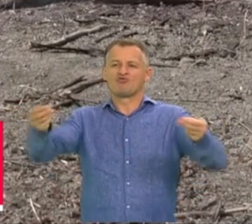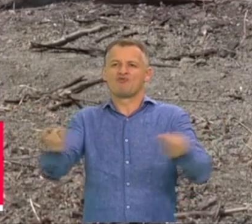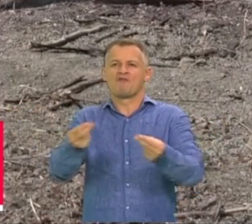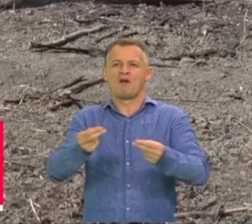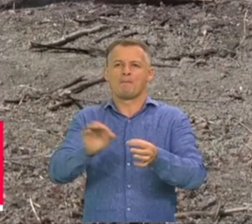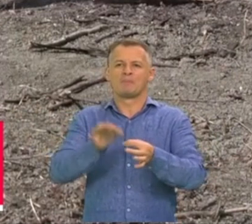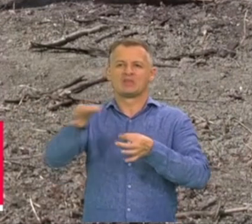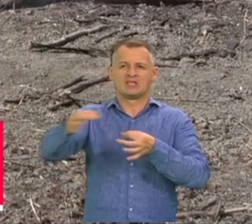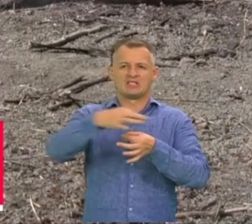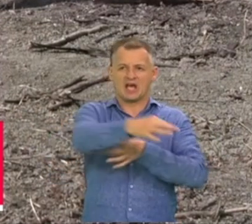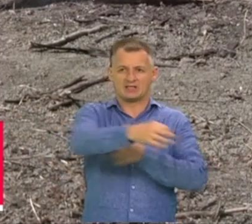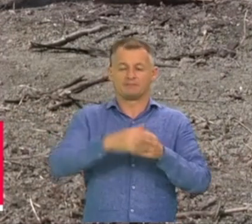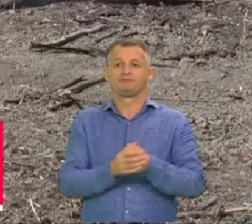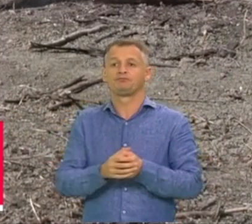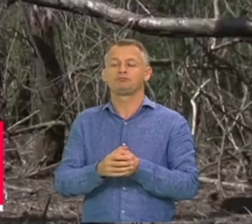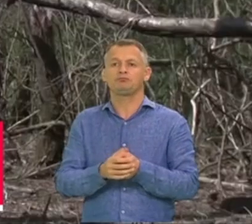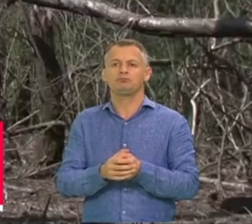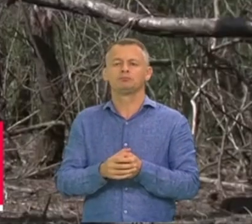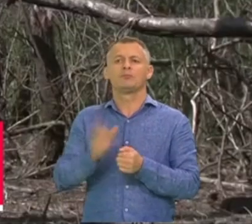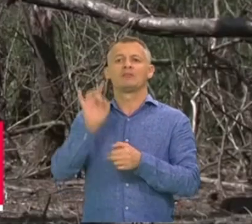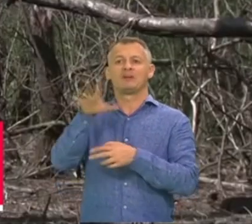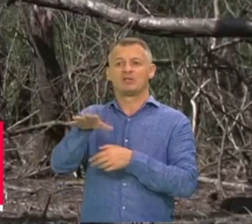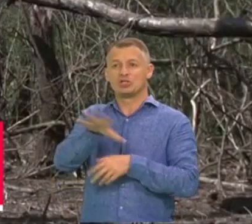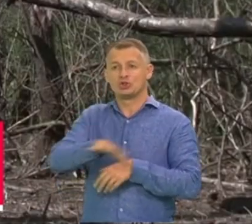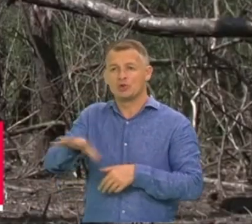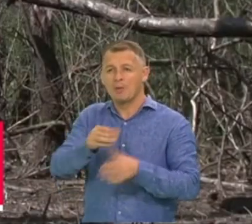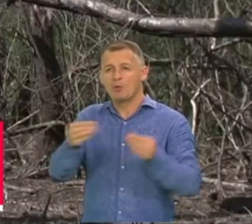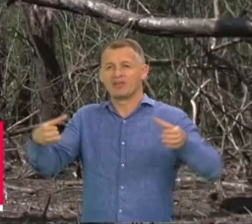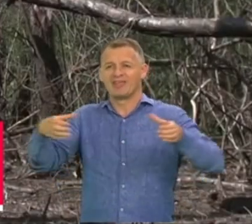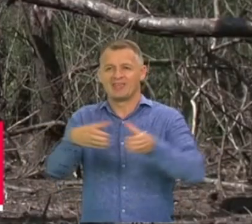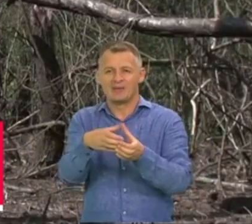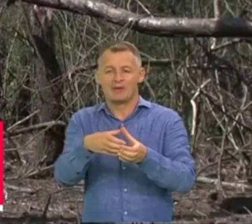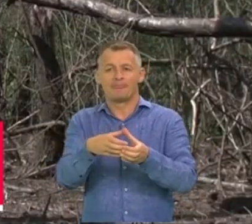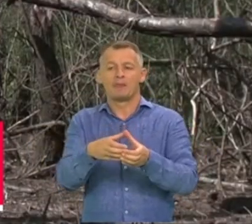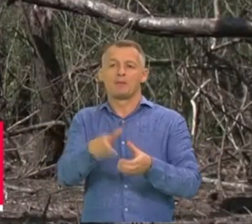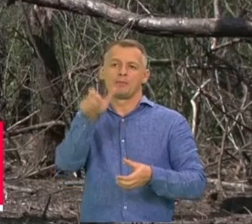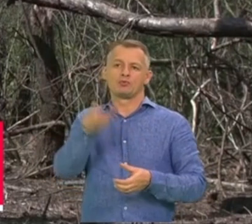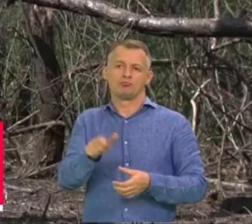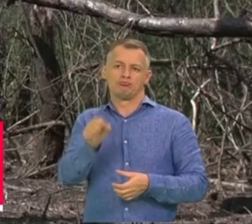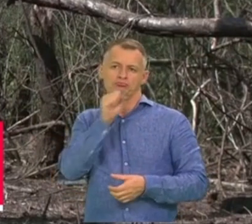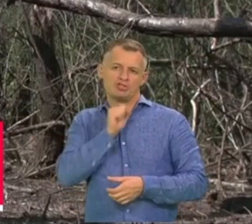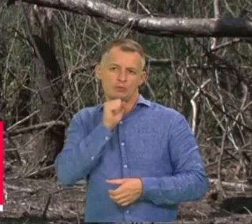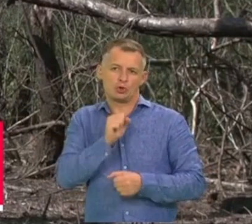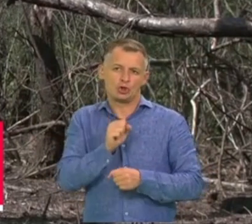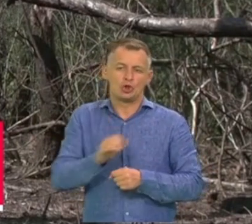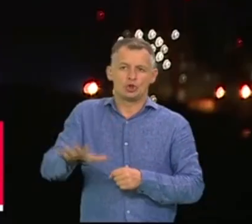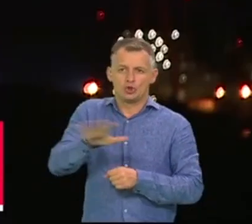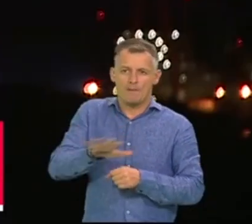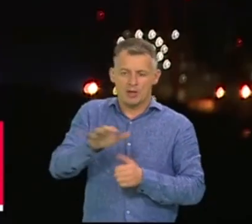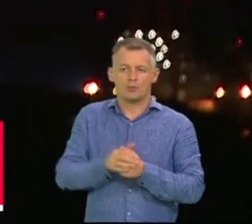metri. Au fost trimise ulterior în zonă mai multe echipe de experți și mai multe